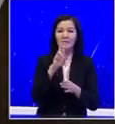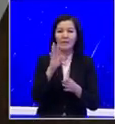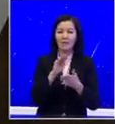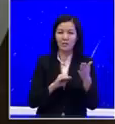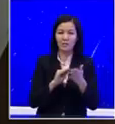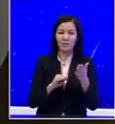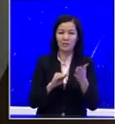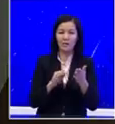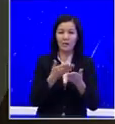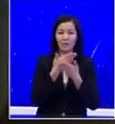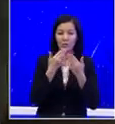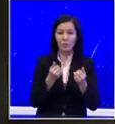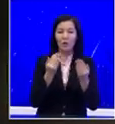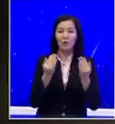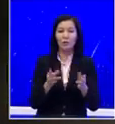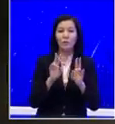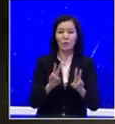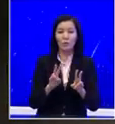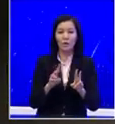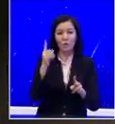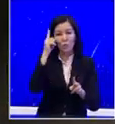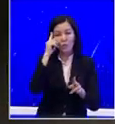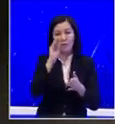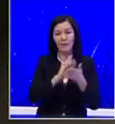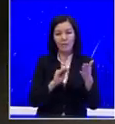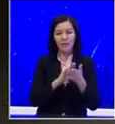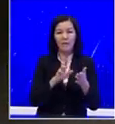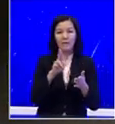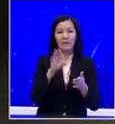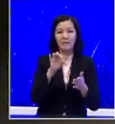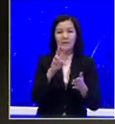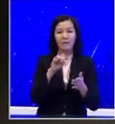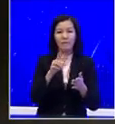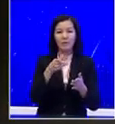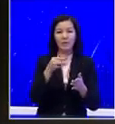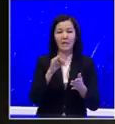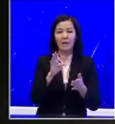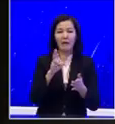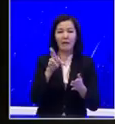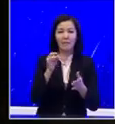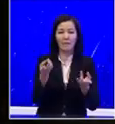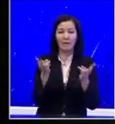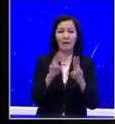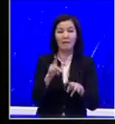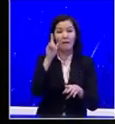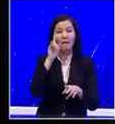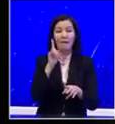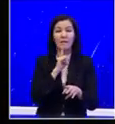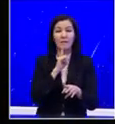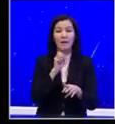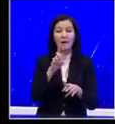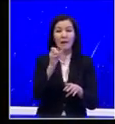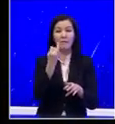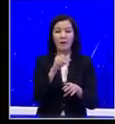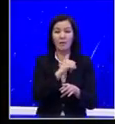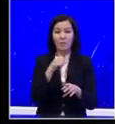мүлде сақталмаған. Алайда оның ой еңбектері Ксенофонт арқылы грек әдебиетіне жетті, ал қазақтың әдеби мұрасына Абай